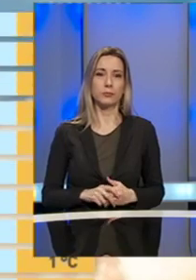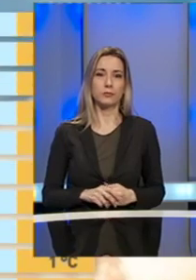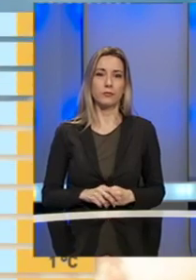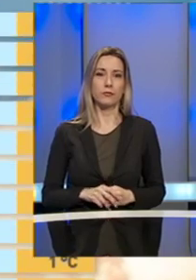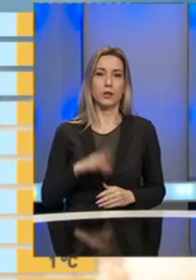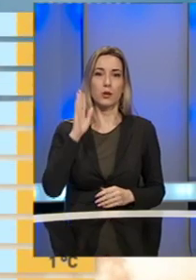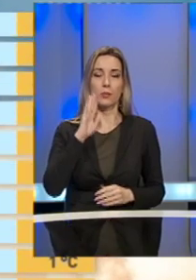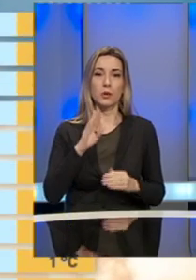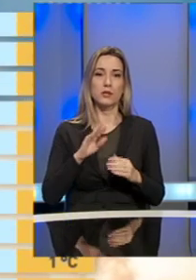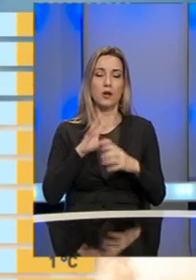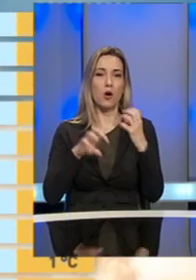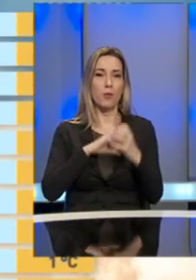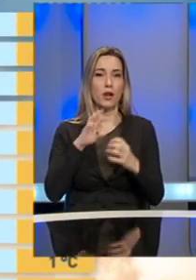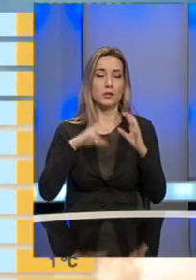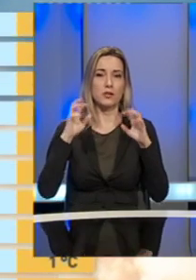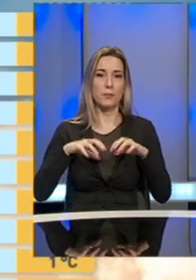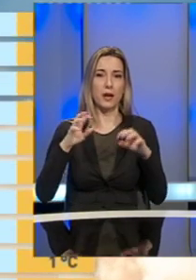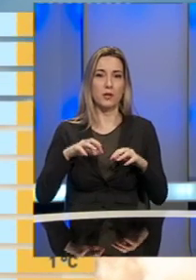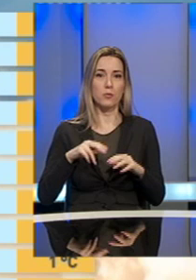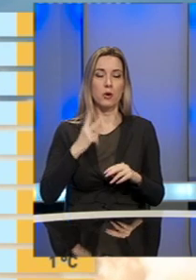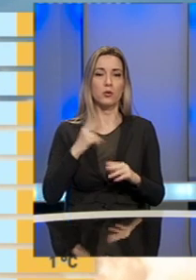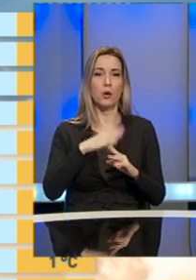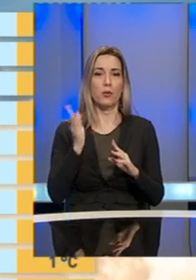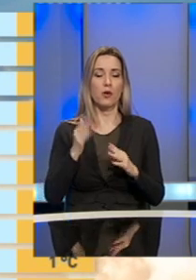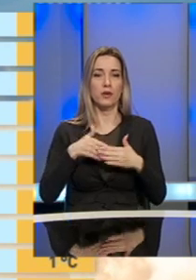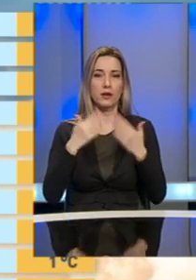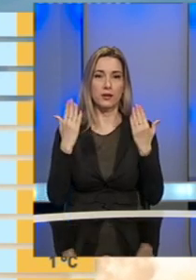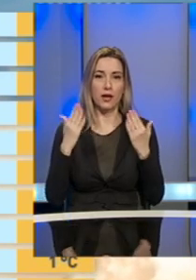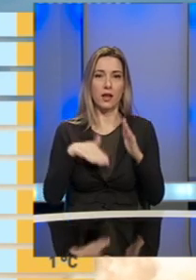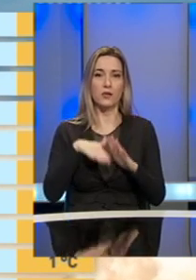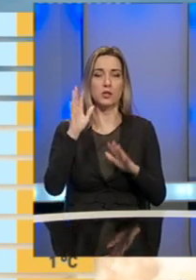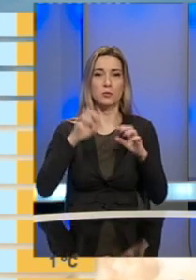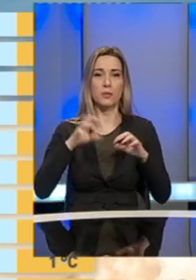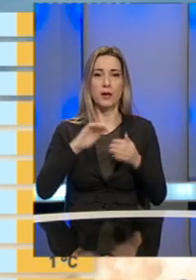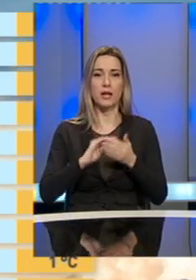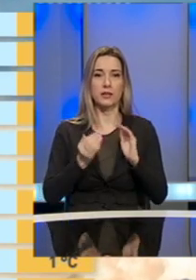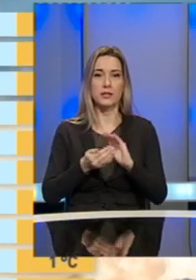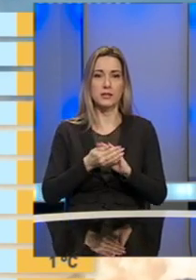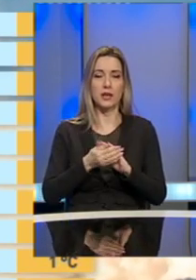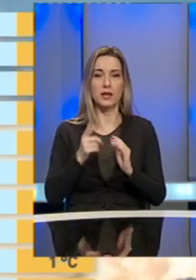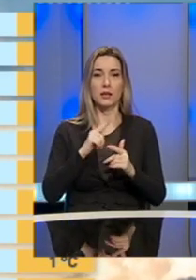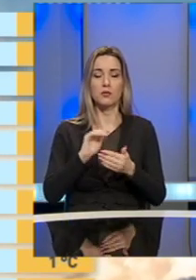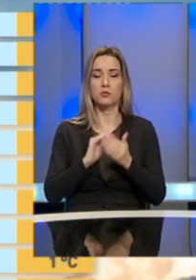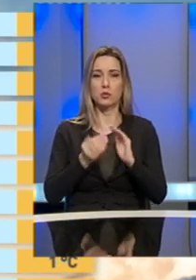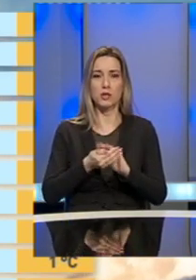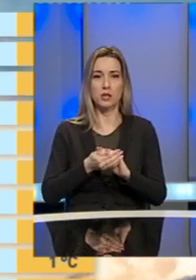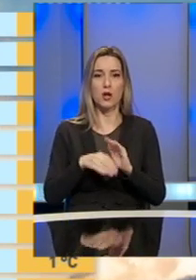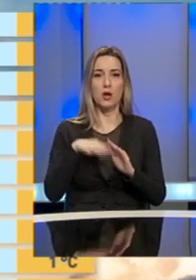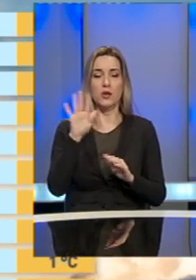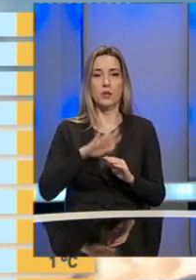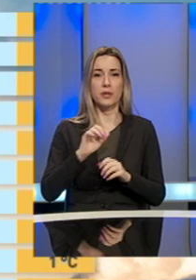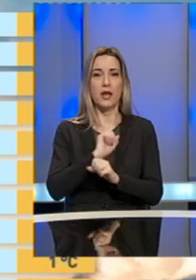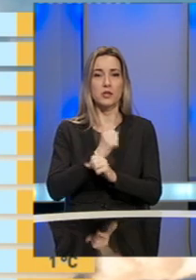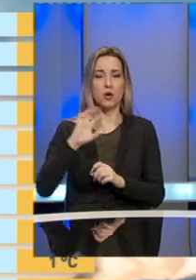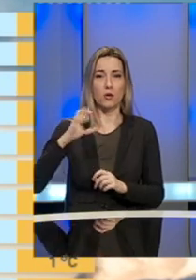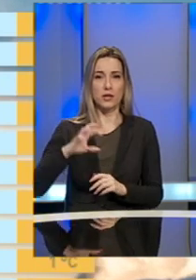U Bosni pretežno oblačno sa padalinama u drugoj polovini dana. Većinom će padati snijeg ili susnježica. U većem dijelu